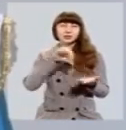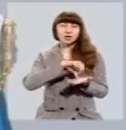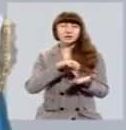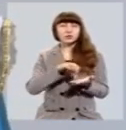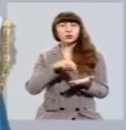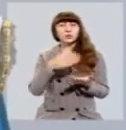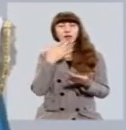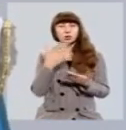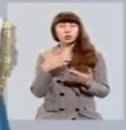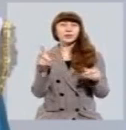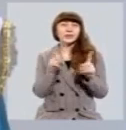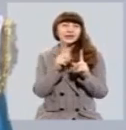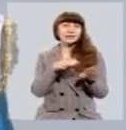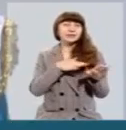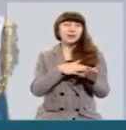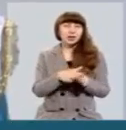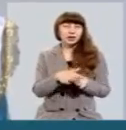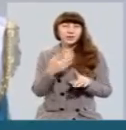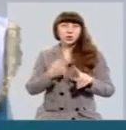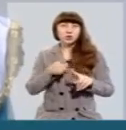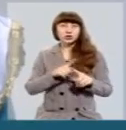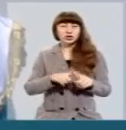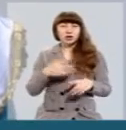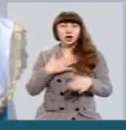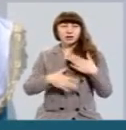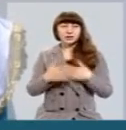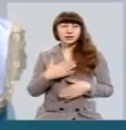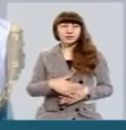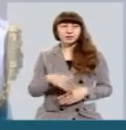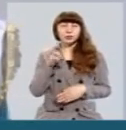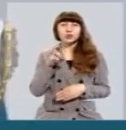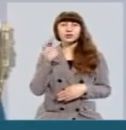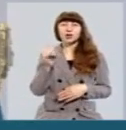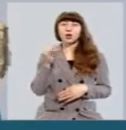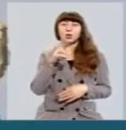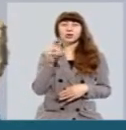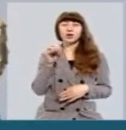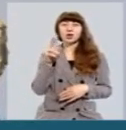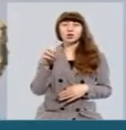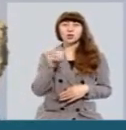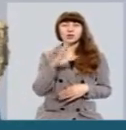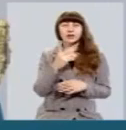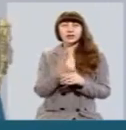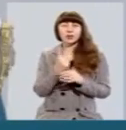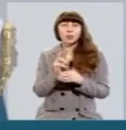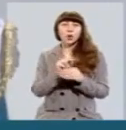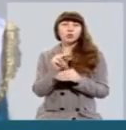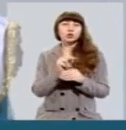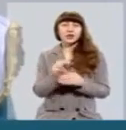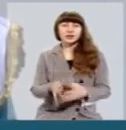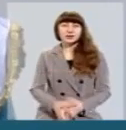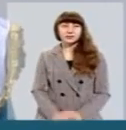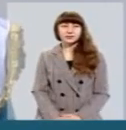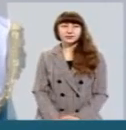өте қуанамын. Неліктен осы ағамыз бізді неше өлеңдерге үйретіп, өзіміздің өлеңдеріміз осы тек